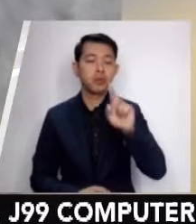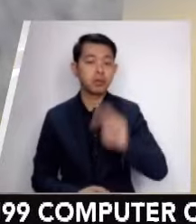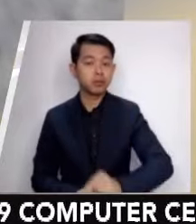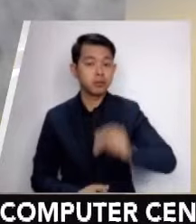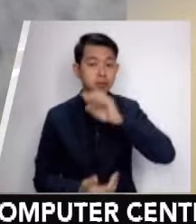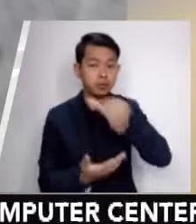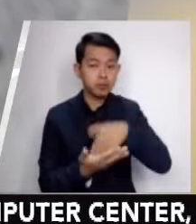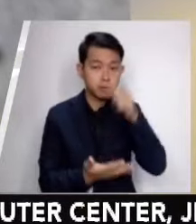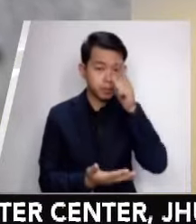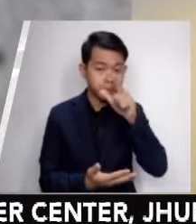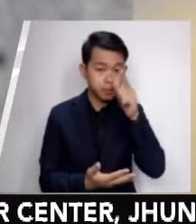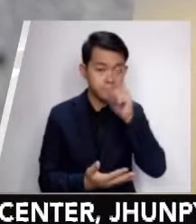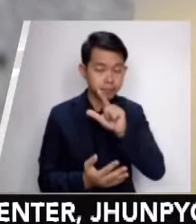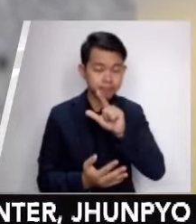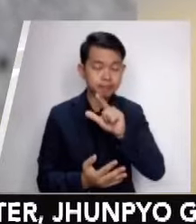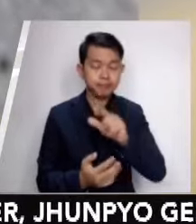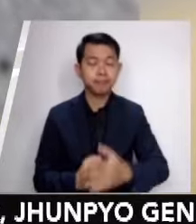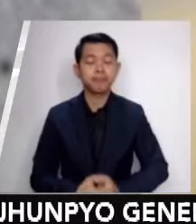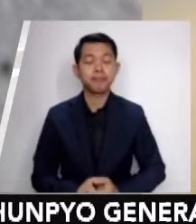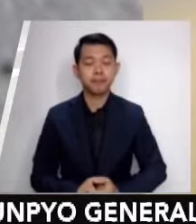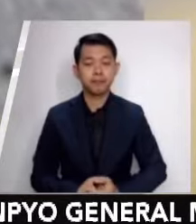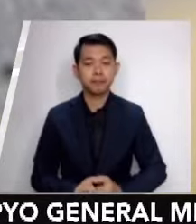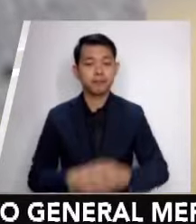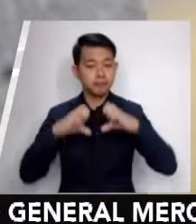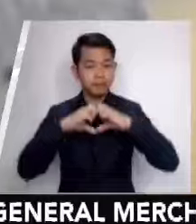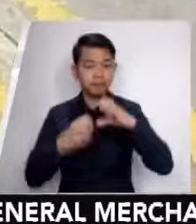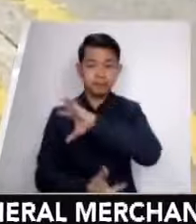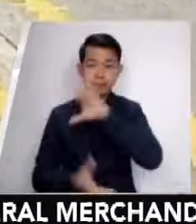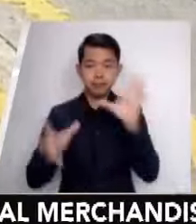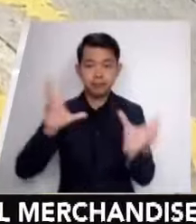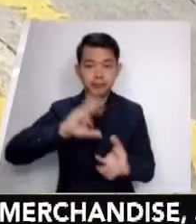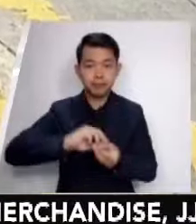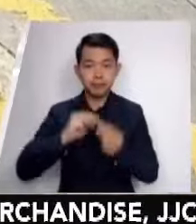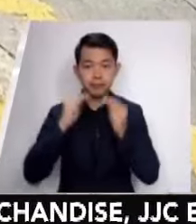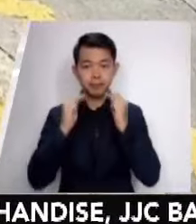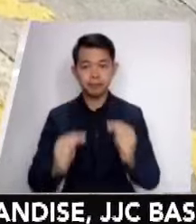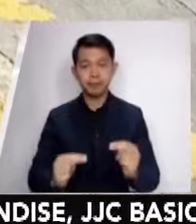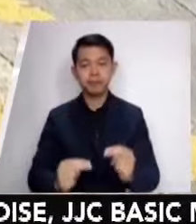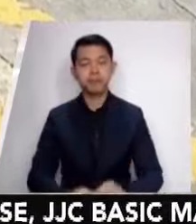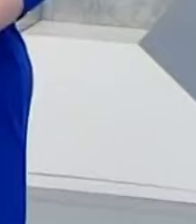Dungca, nagbabalita para sa GMA Integrated News.